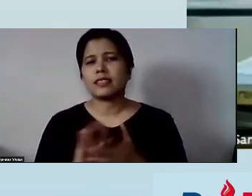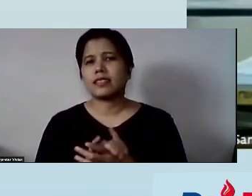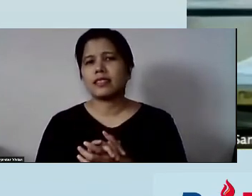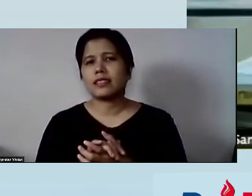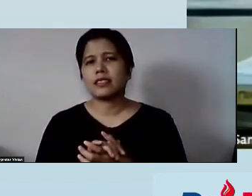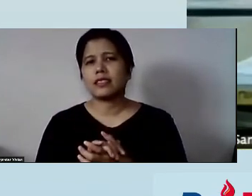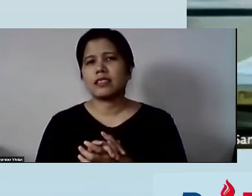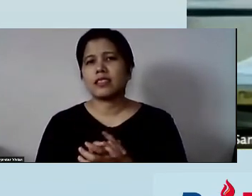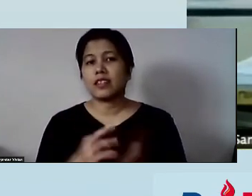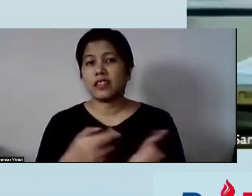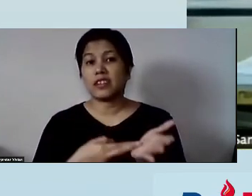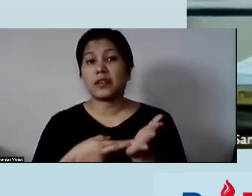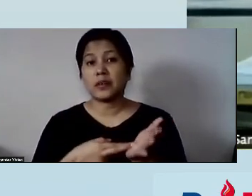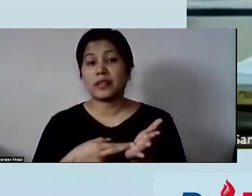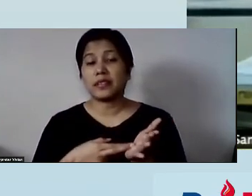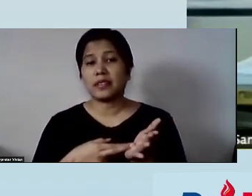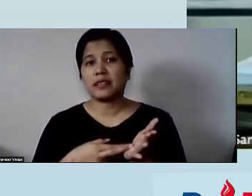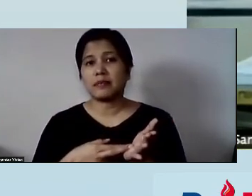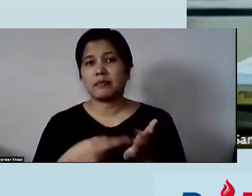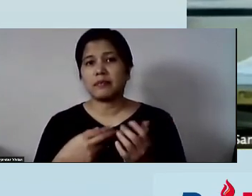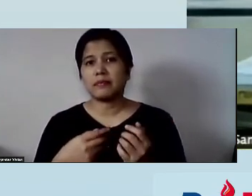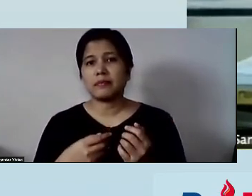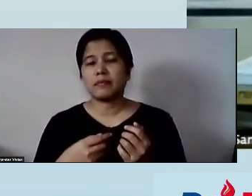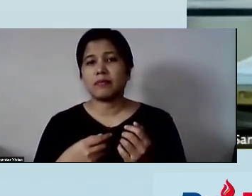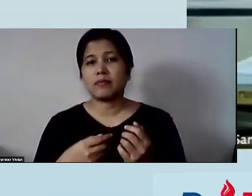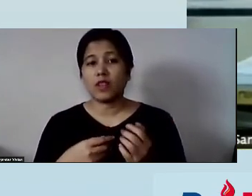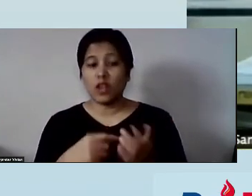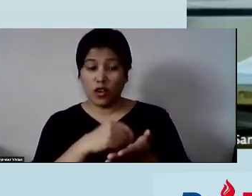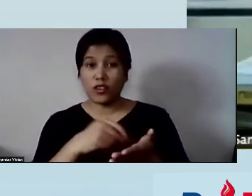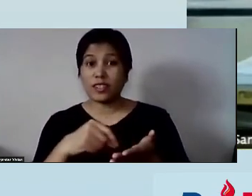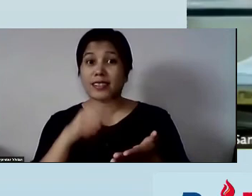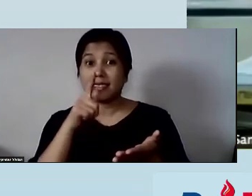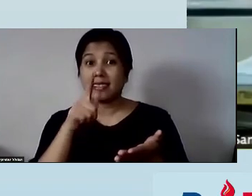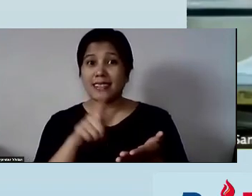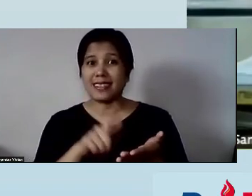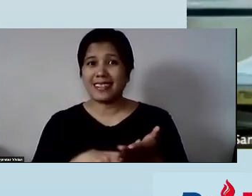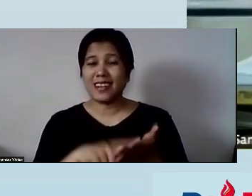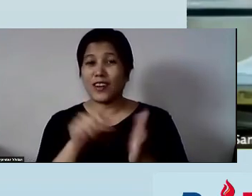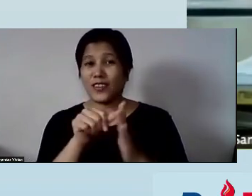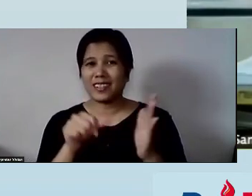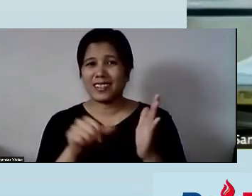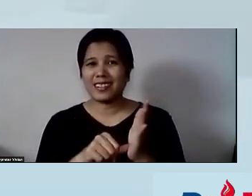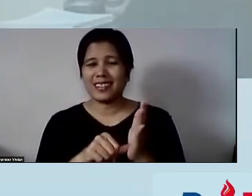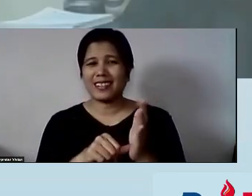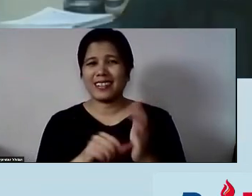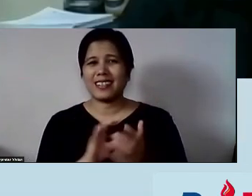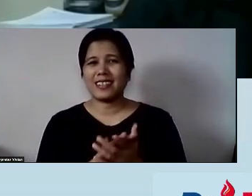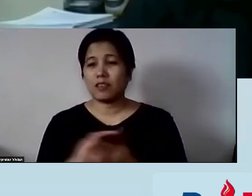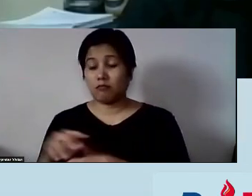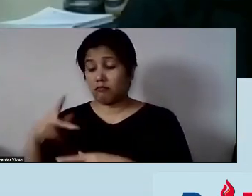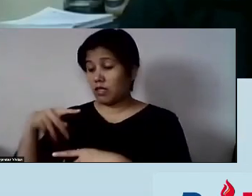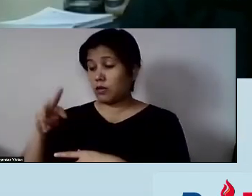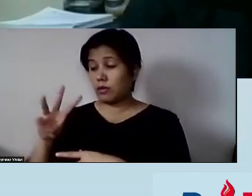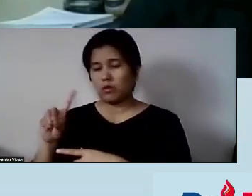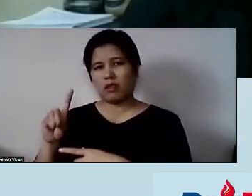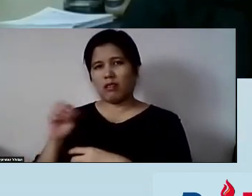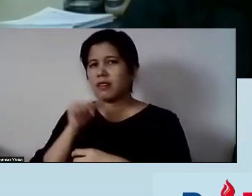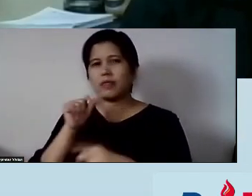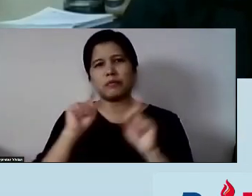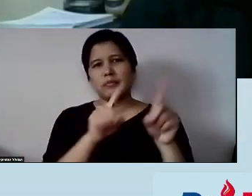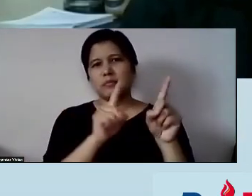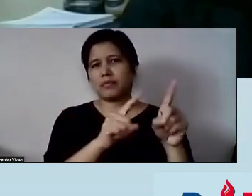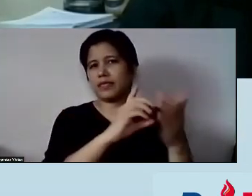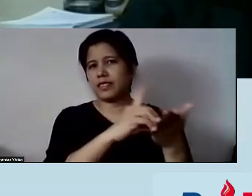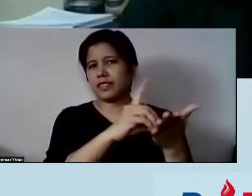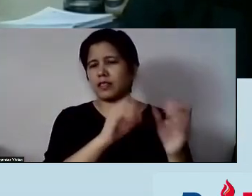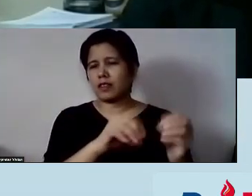minsan nire-require nila ng authorization, which is sinusunod naman. Pero kung talagang yung iba